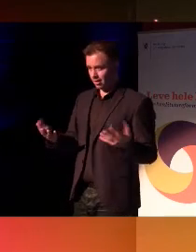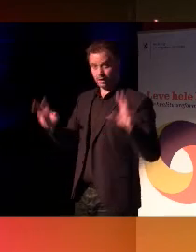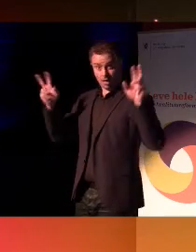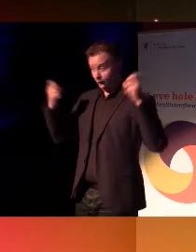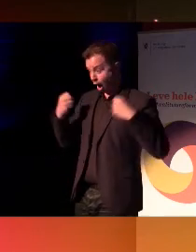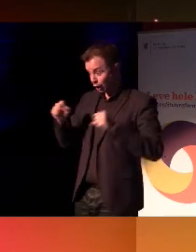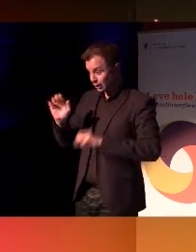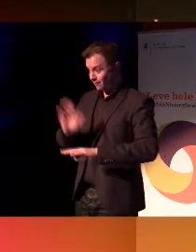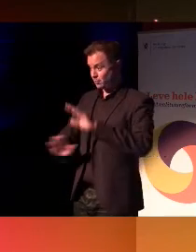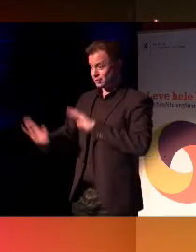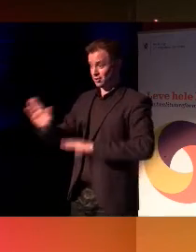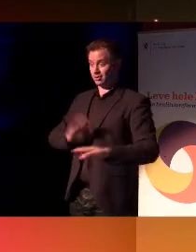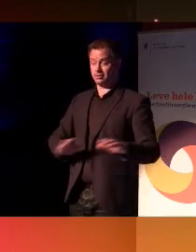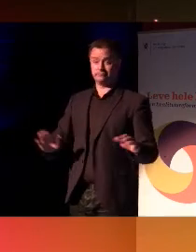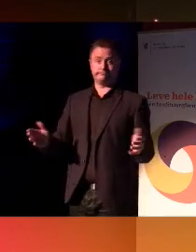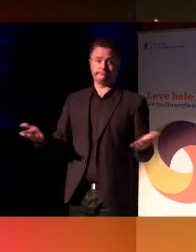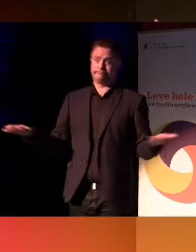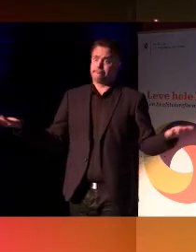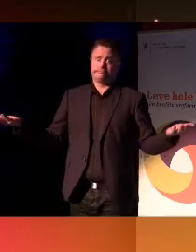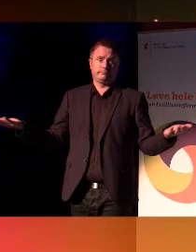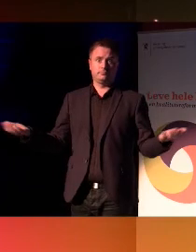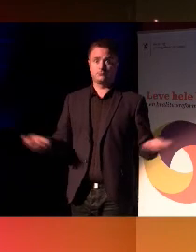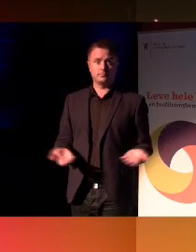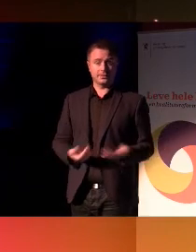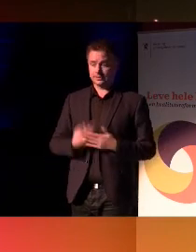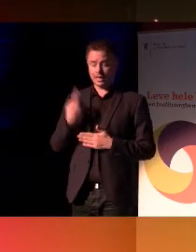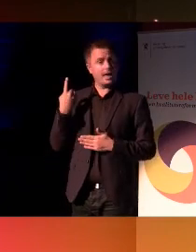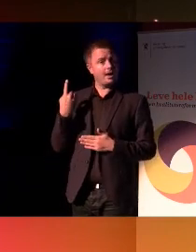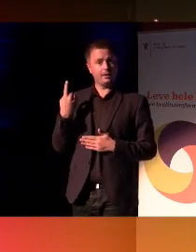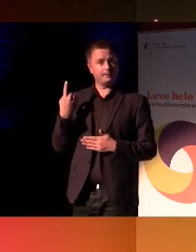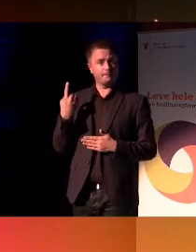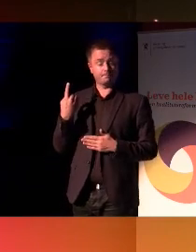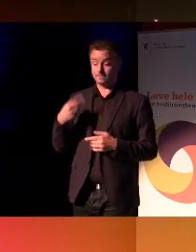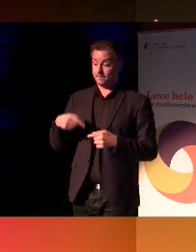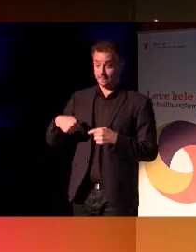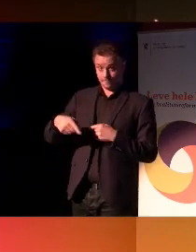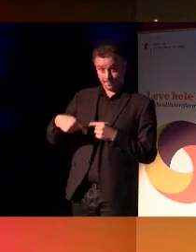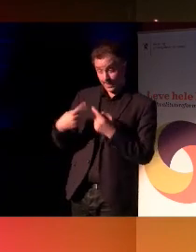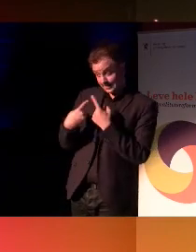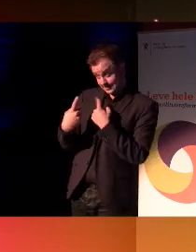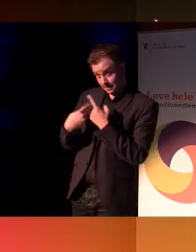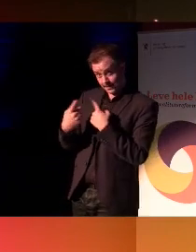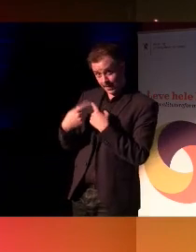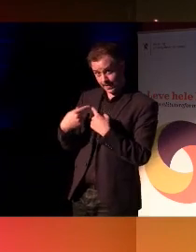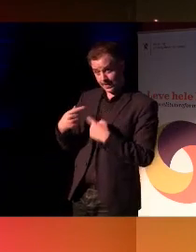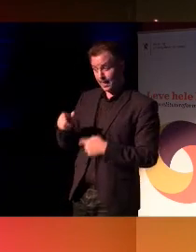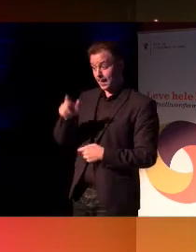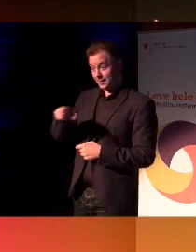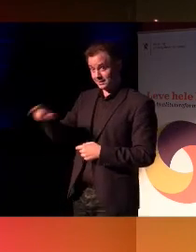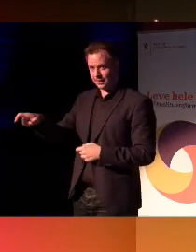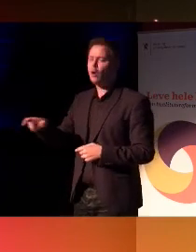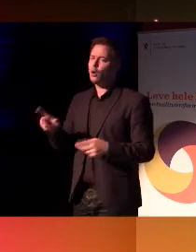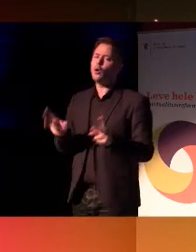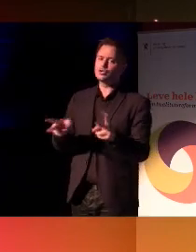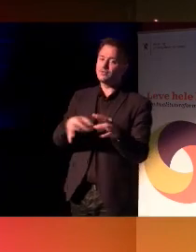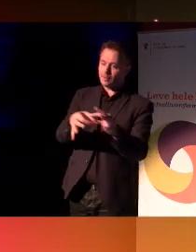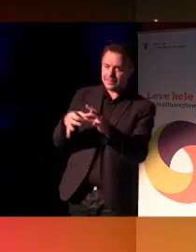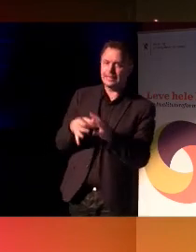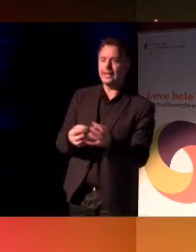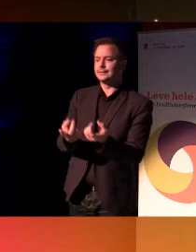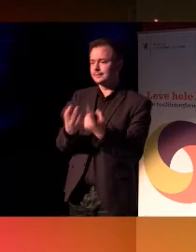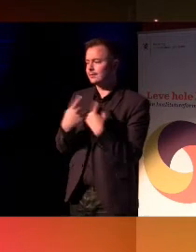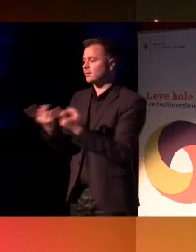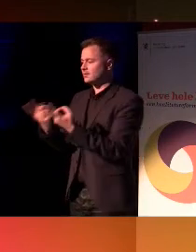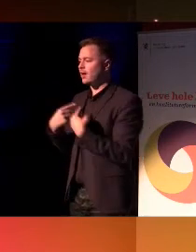sykehjem I dag, sa han ansatt. Og I de samtalene vi hadde, så kom det frem, både fra pasienter og pårørende. Vi kjeder